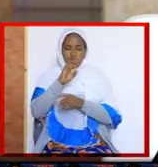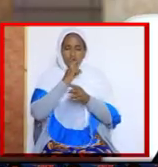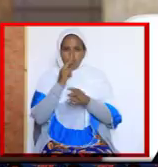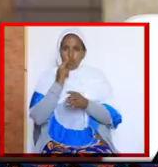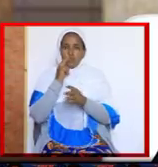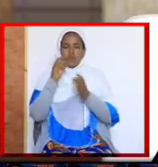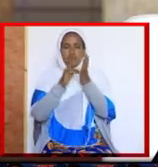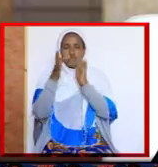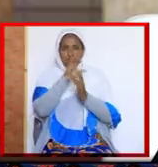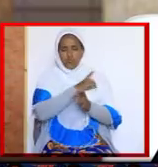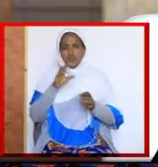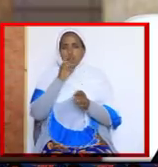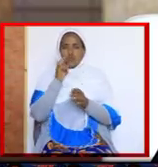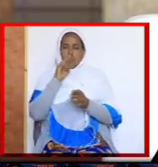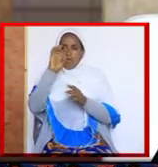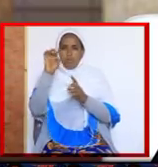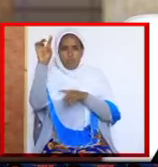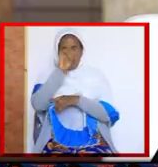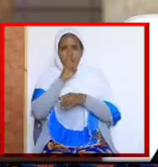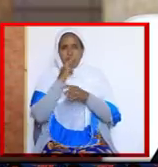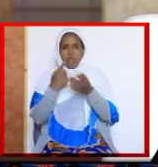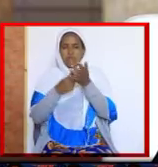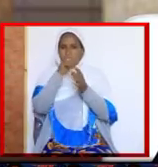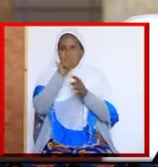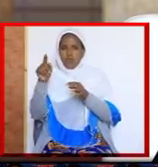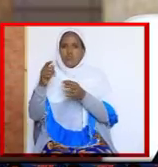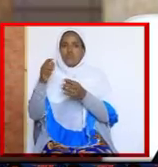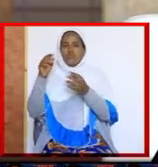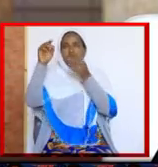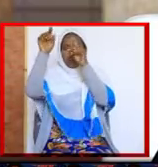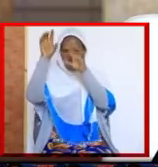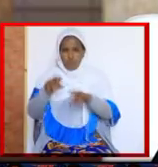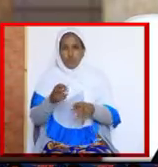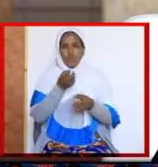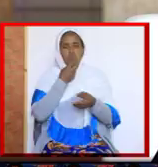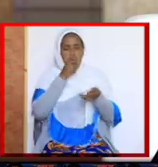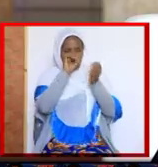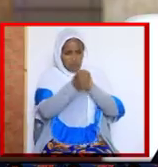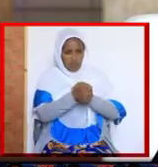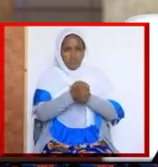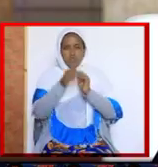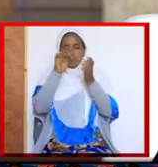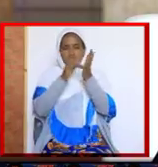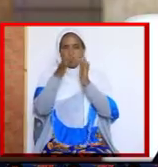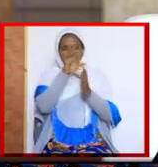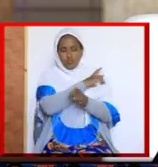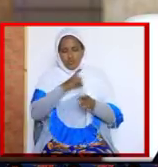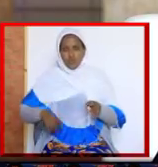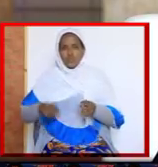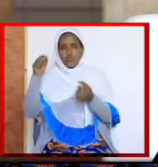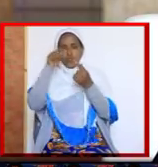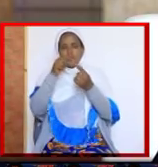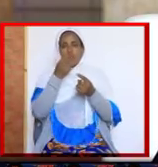እያንዳንዱን መና እንዳወረደ ህብስት አብርክቶ አብልቷል። ውሃውን እንደ ደም ቀየረ ክርስቶስ ውሃውን ወደ ወይን ቀየረ። የሙሴ ምሳሌ ስለሆነ በዘመነ